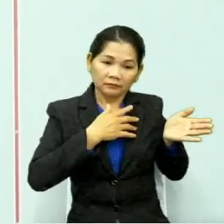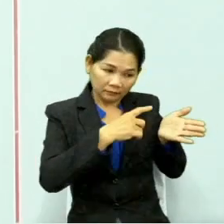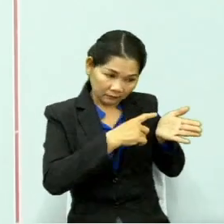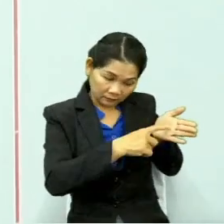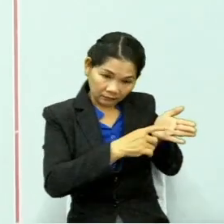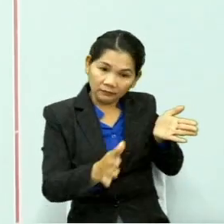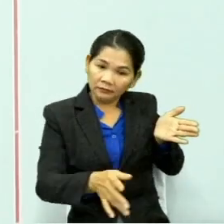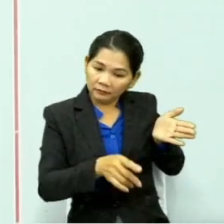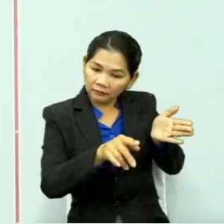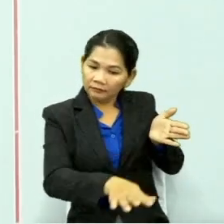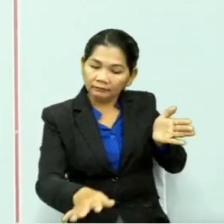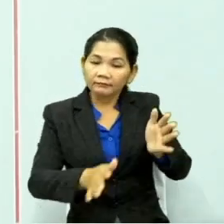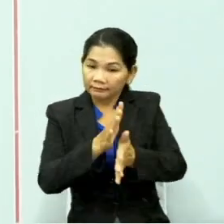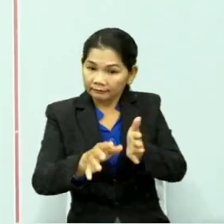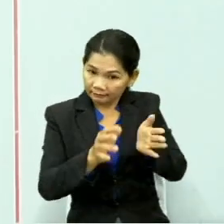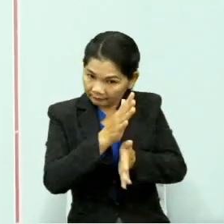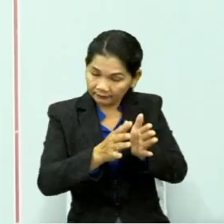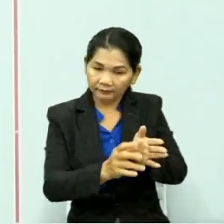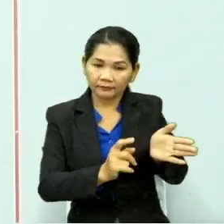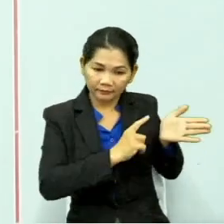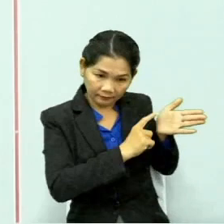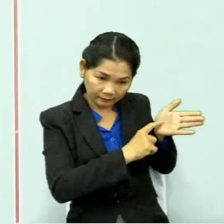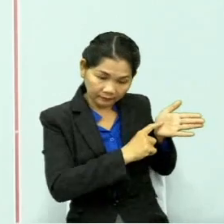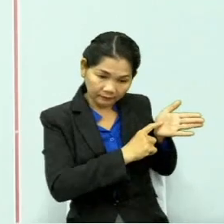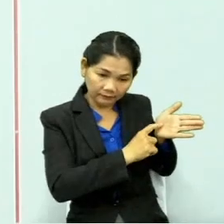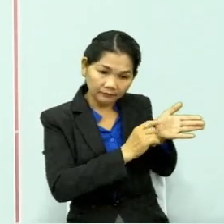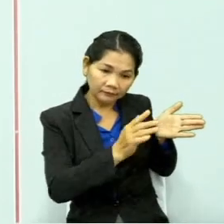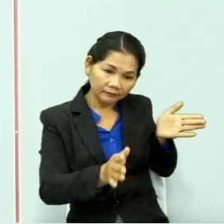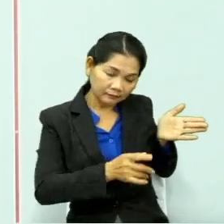sâu nè con tả lỡ chập đám